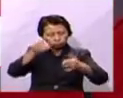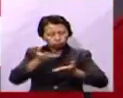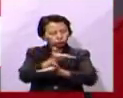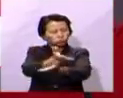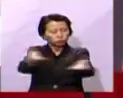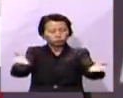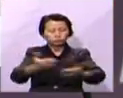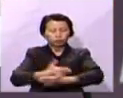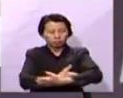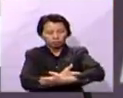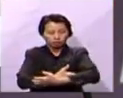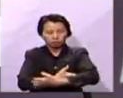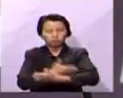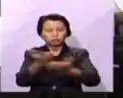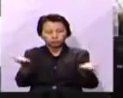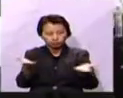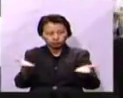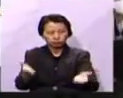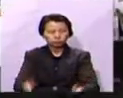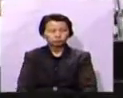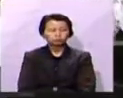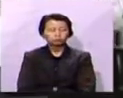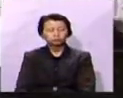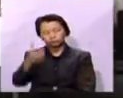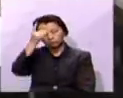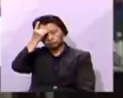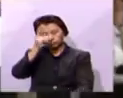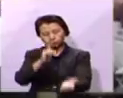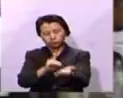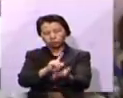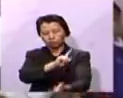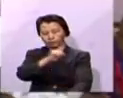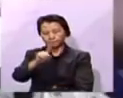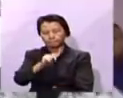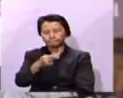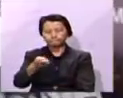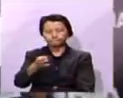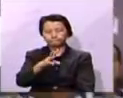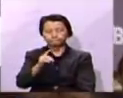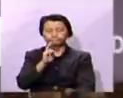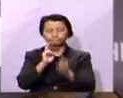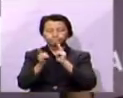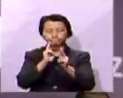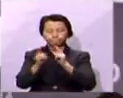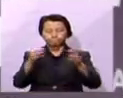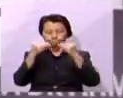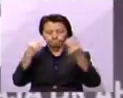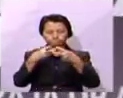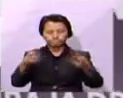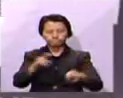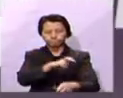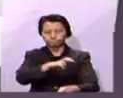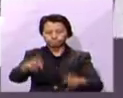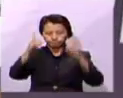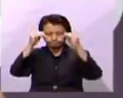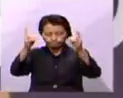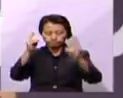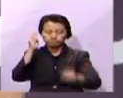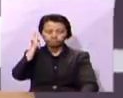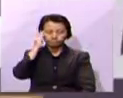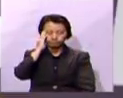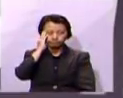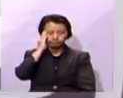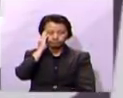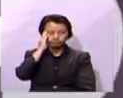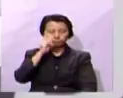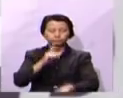kita di seluruh negara. Datuk Seri Dr. Ahmad Zahid berucap pada Majlis Perasmian Jelajah Pendidikan Bumiputera